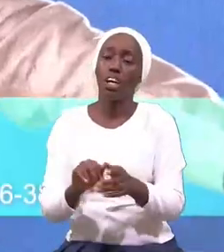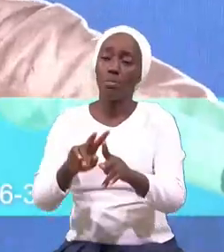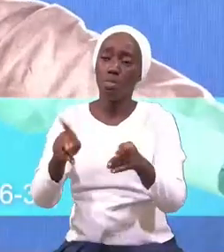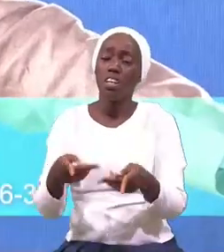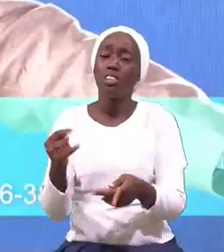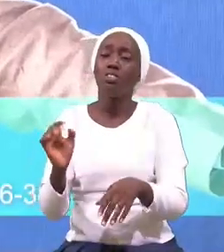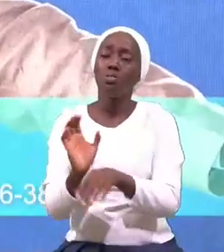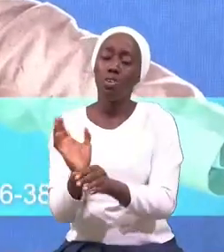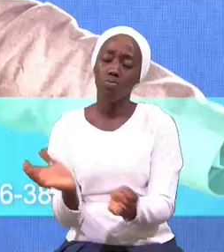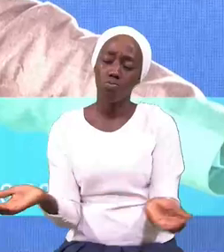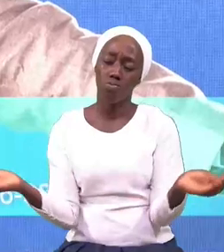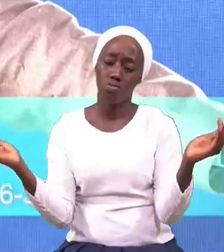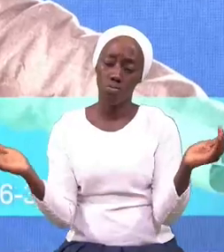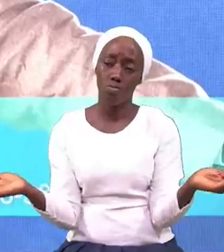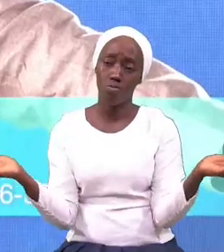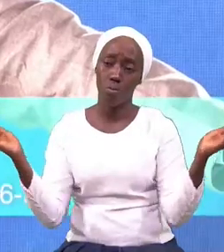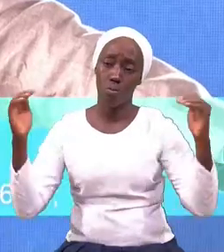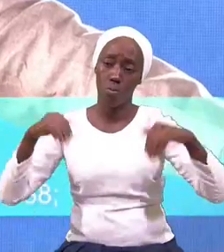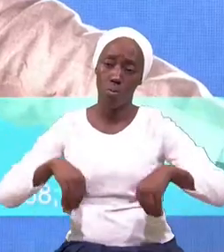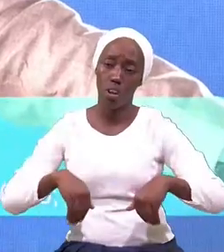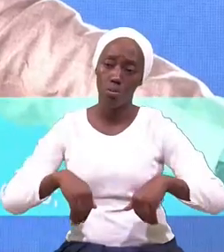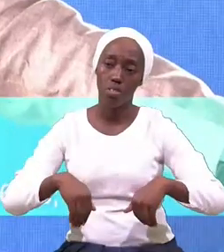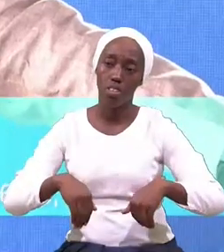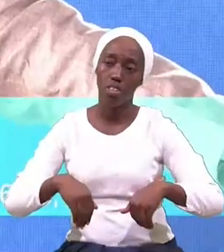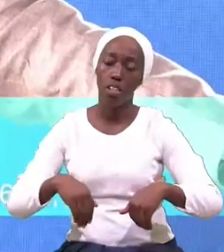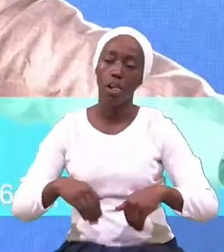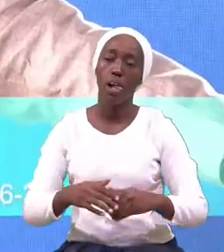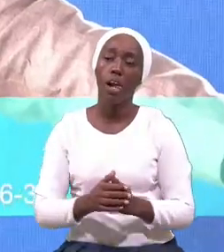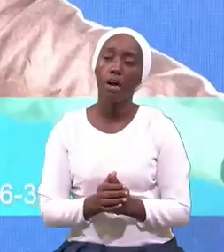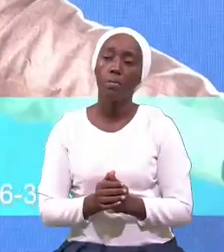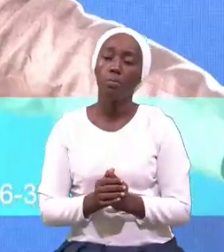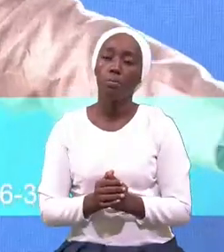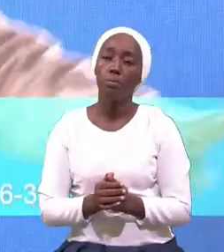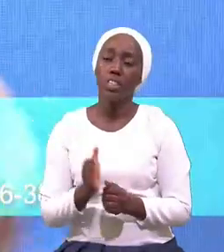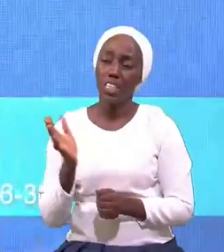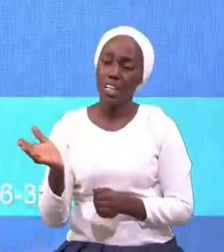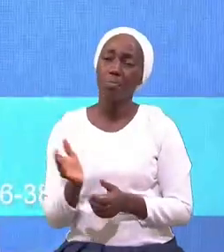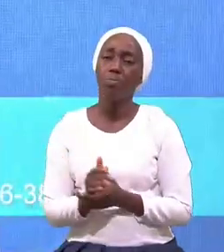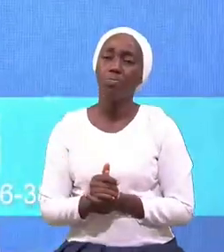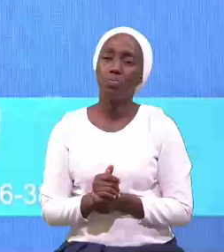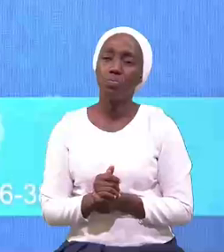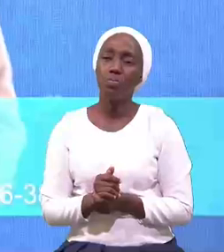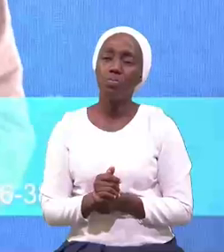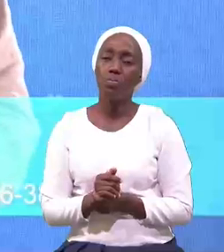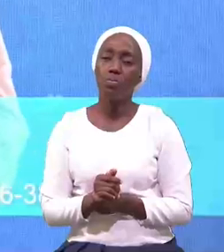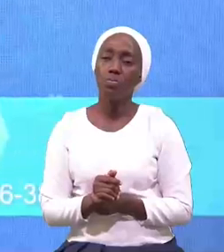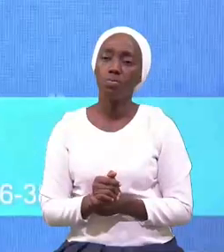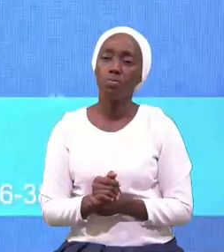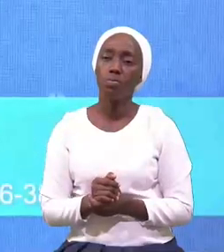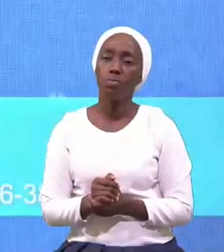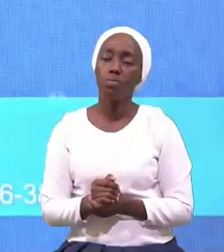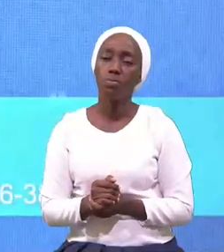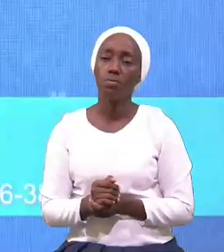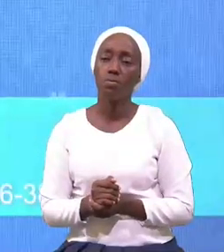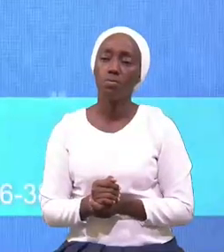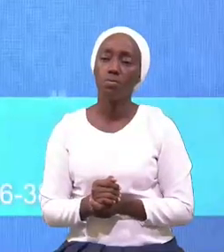Et l'Église, le Saint-Esprit du moins, ne va pas descendre pour parler en personne. Non, il peut parler par ton dirigeant, pasteur par ton pasteur,